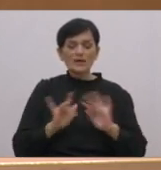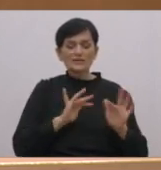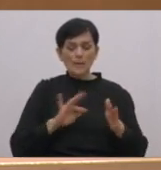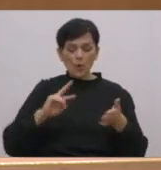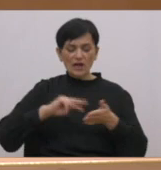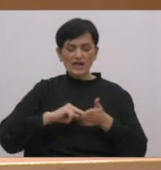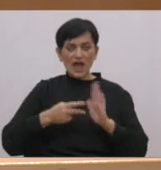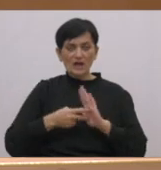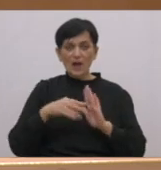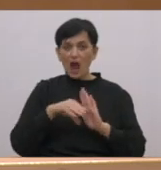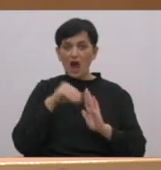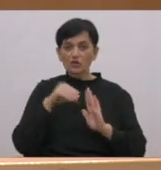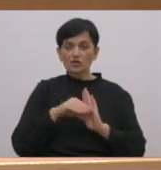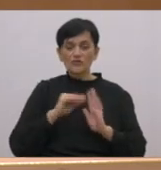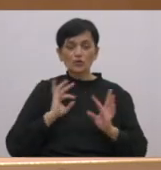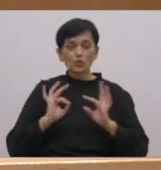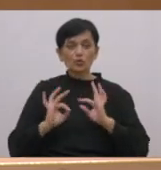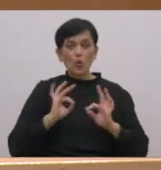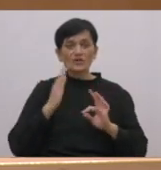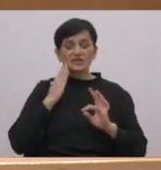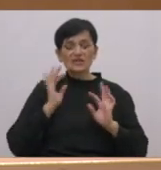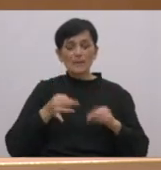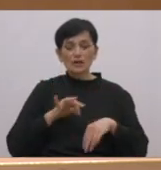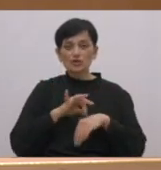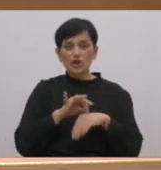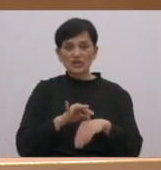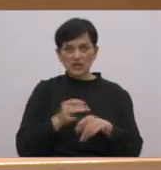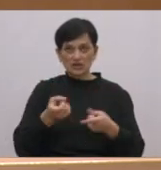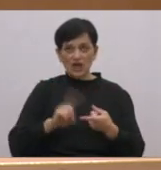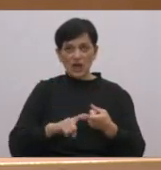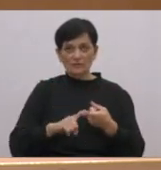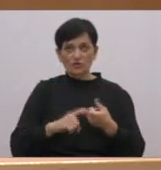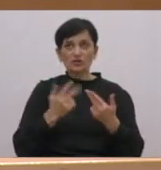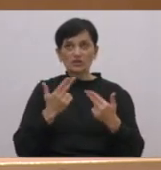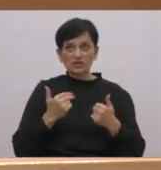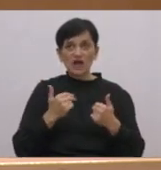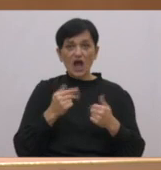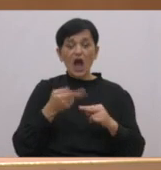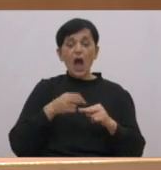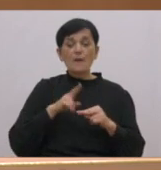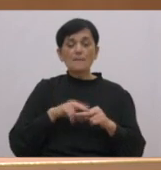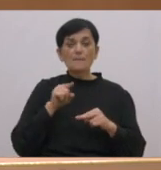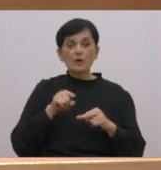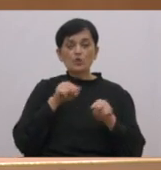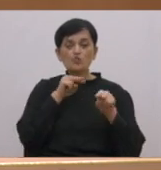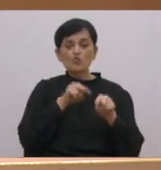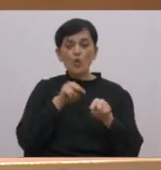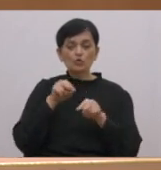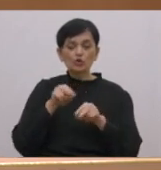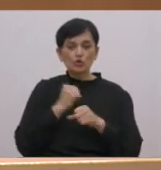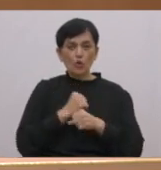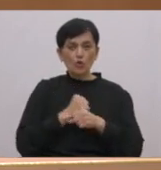გეგმას არჩევნების ნორმალურად სამართლიანად ჩატარებასთან დაკავშირებით და დაწესდეს ამაზე მონიტორინგი